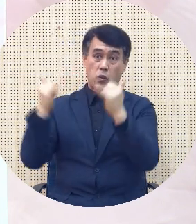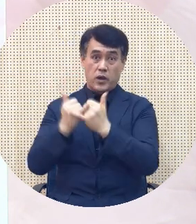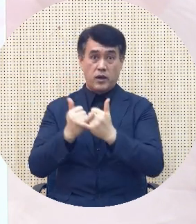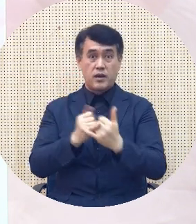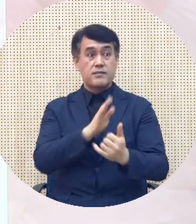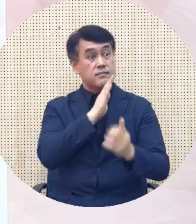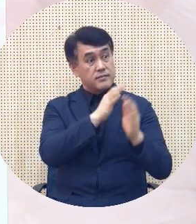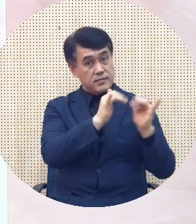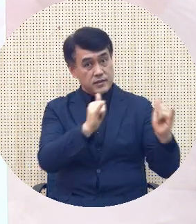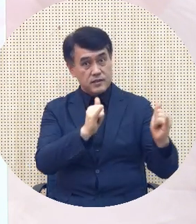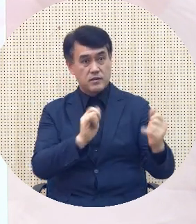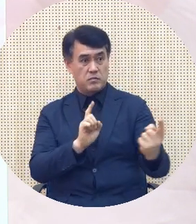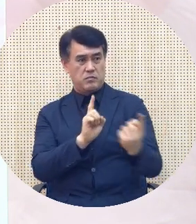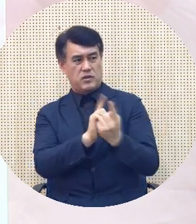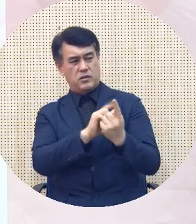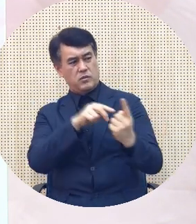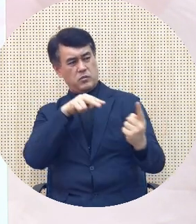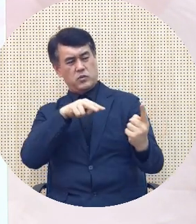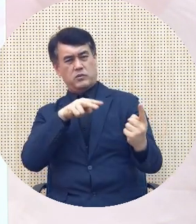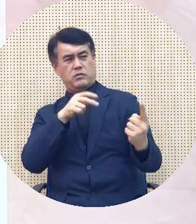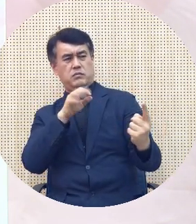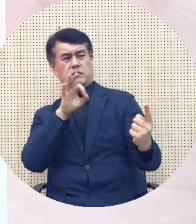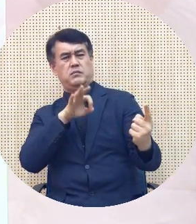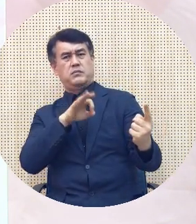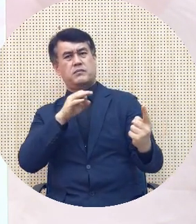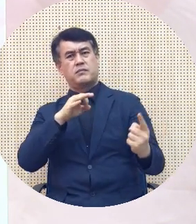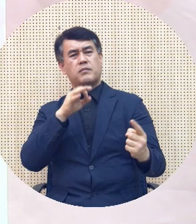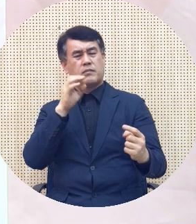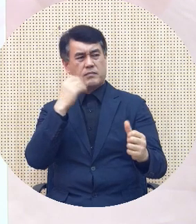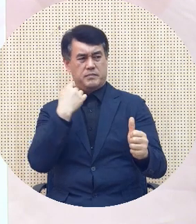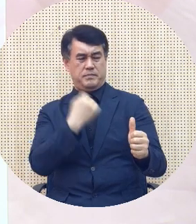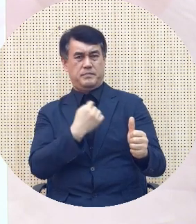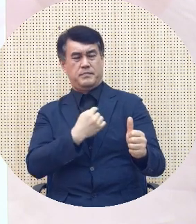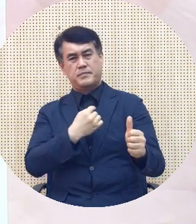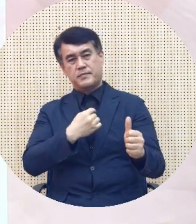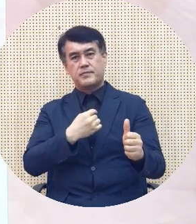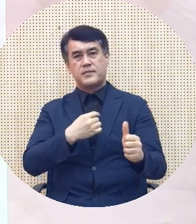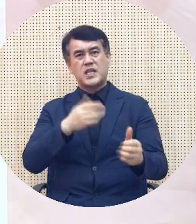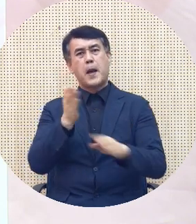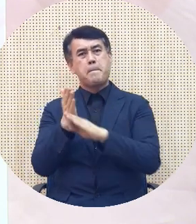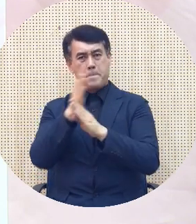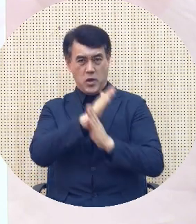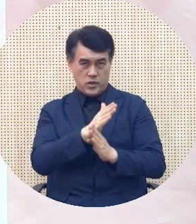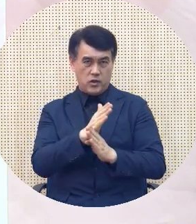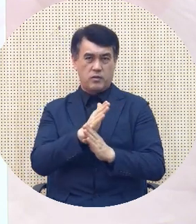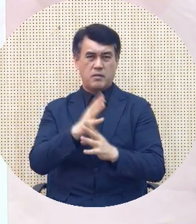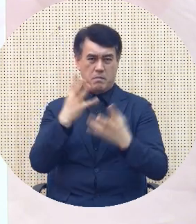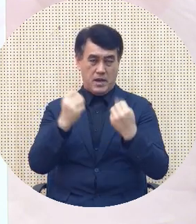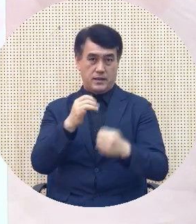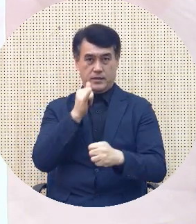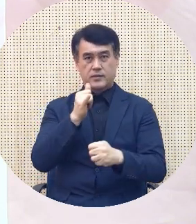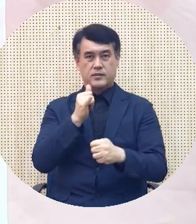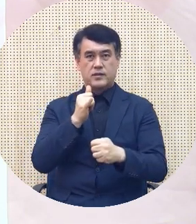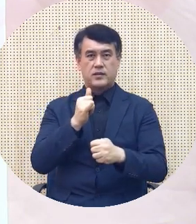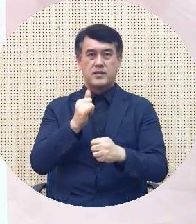대하고 보는 시선이 굽지 않으며 편견과 혐오로 얼룩져 실생활에서 끝없는